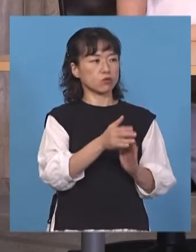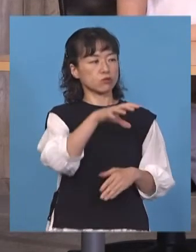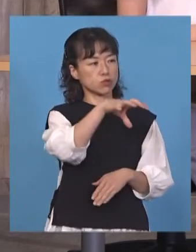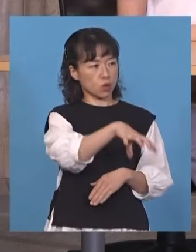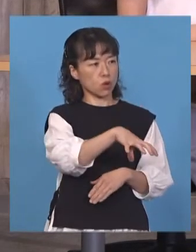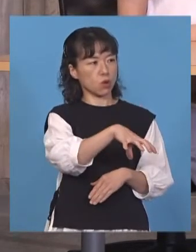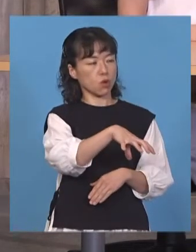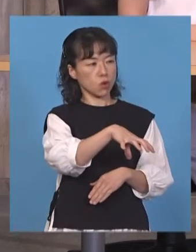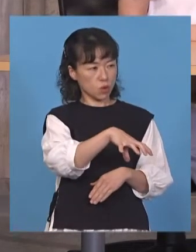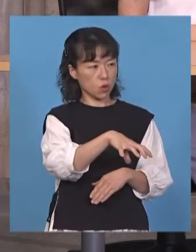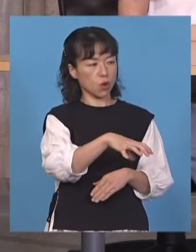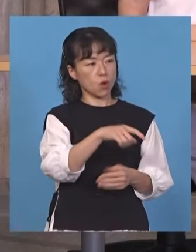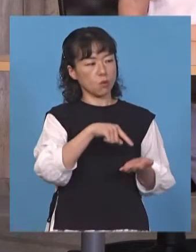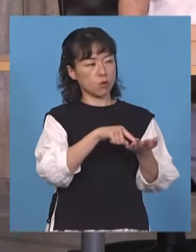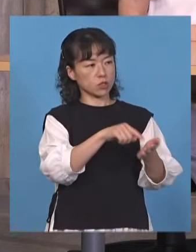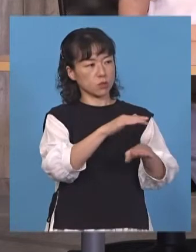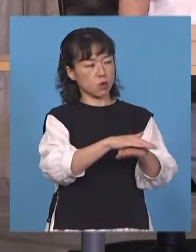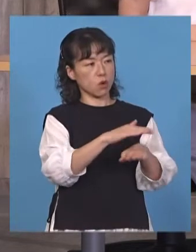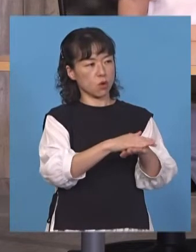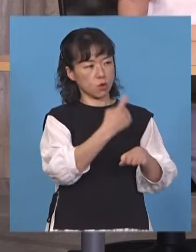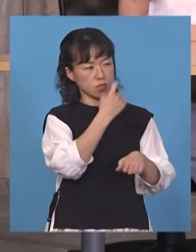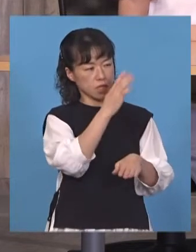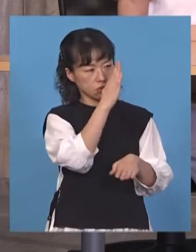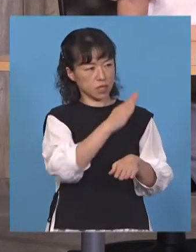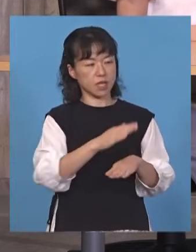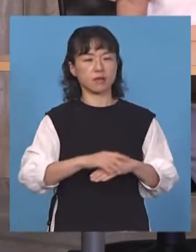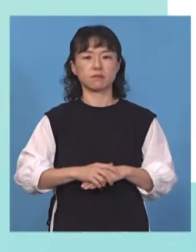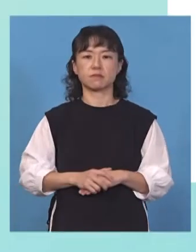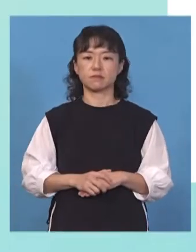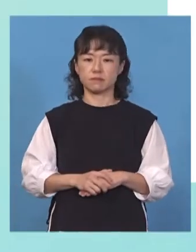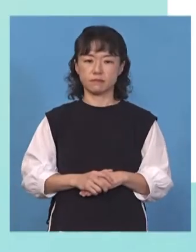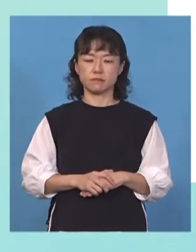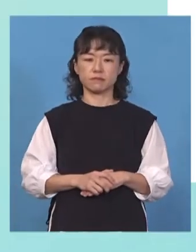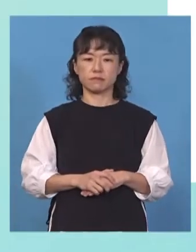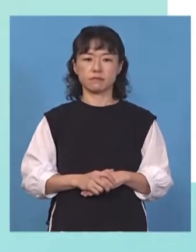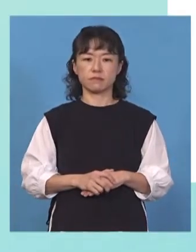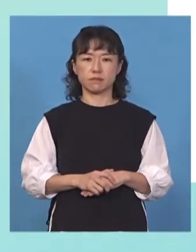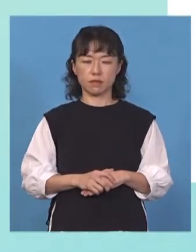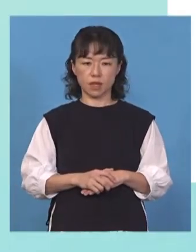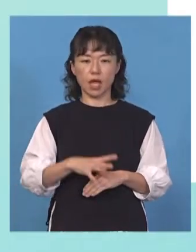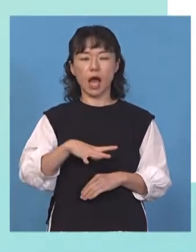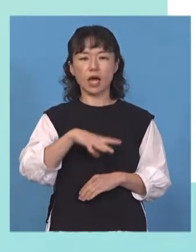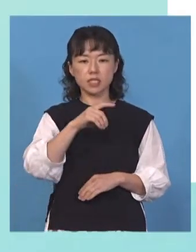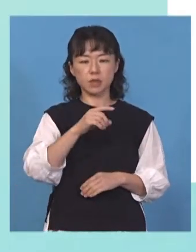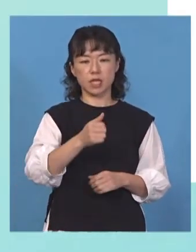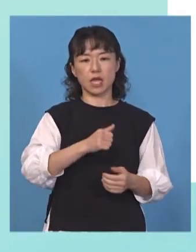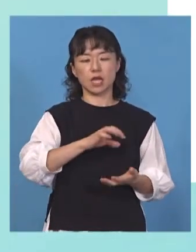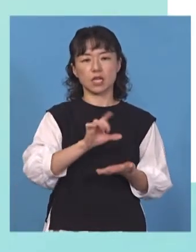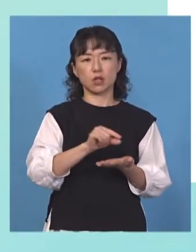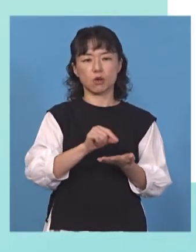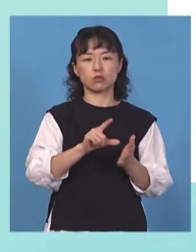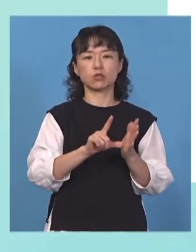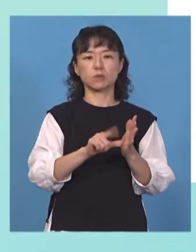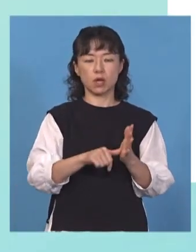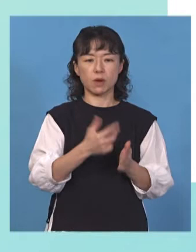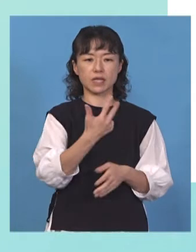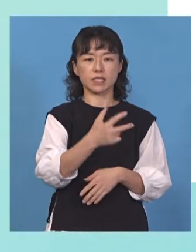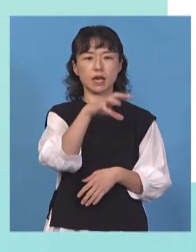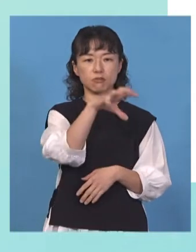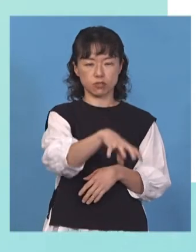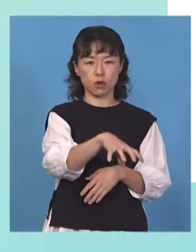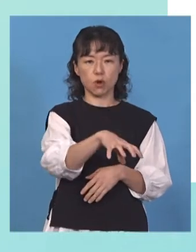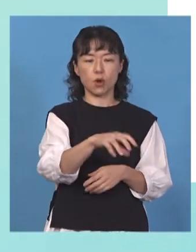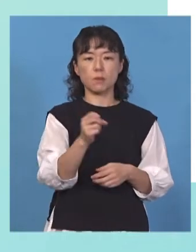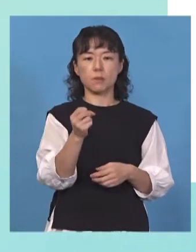定こども園などの申し込み方法についても教えてください。 保育所などを初めて利用する場合は、市役所の幼児